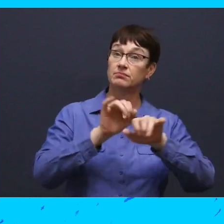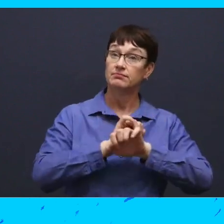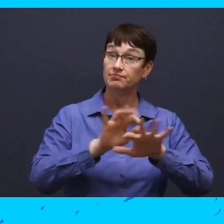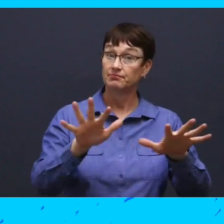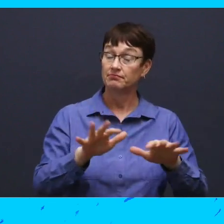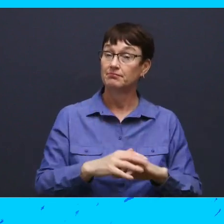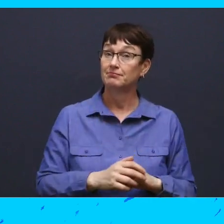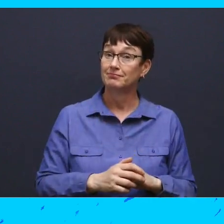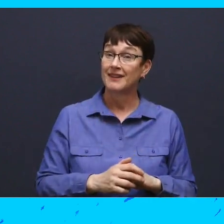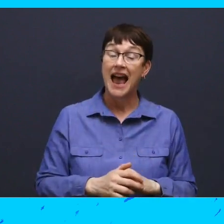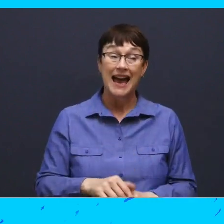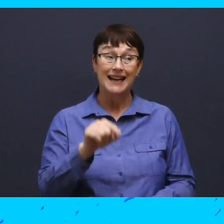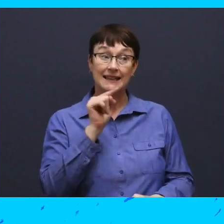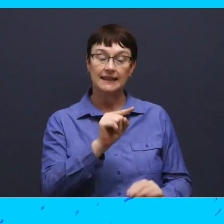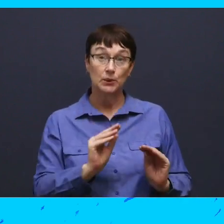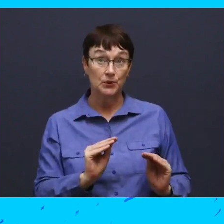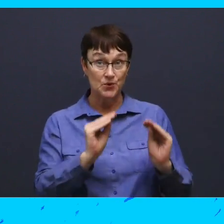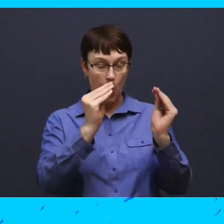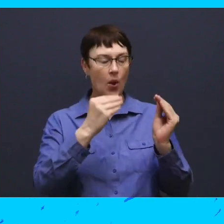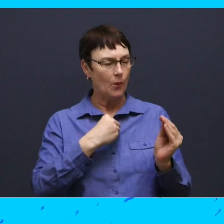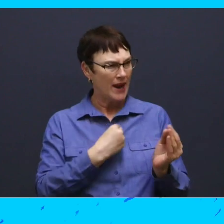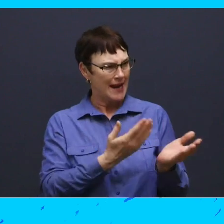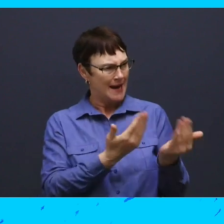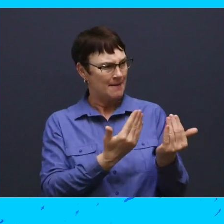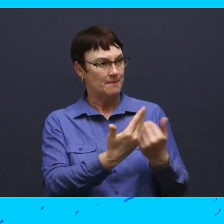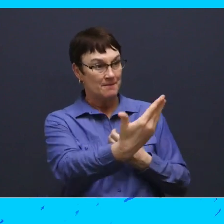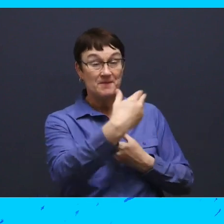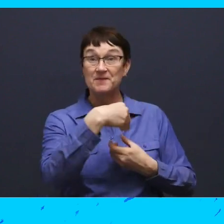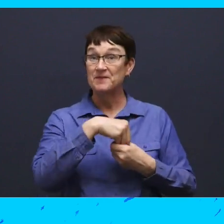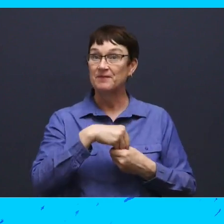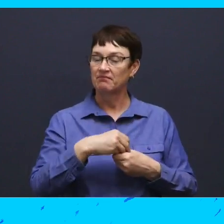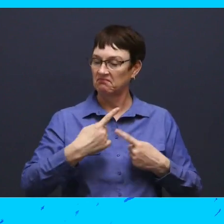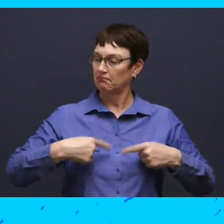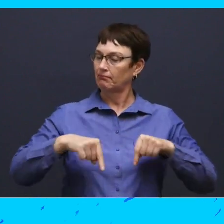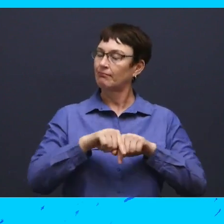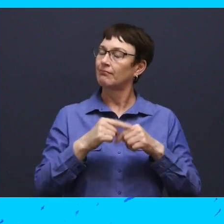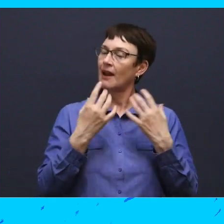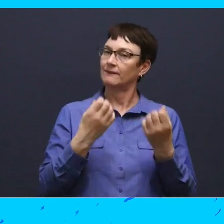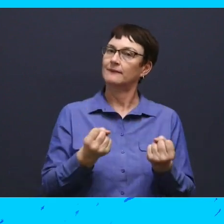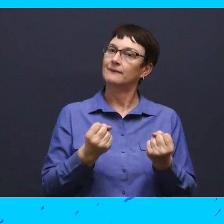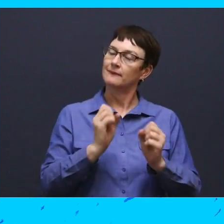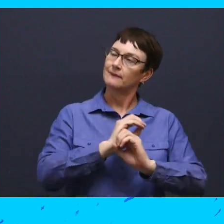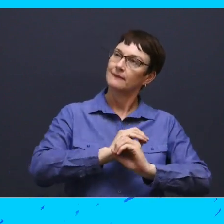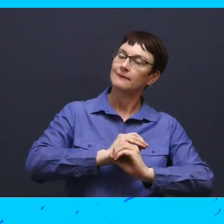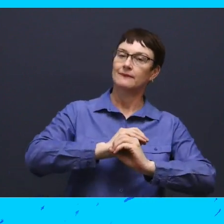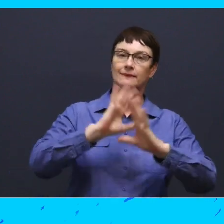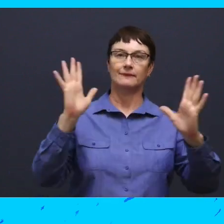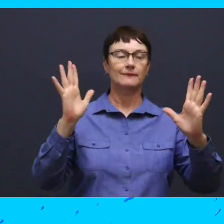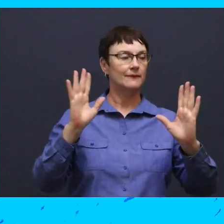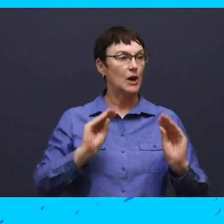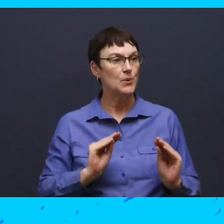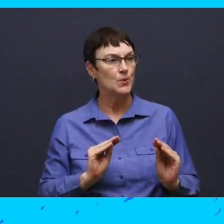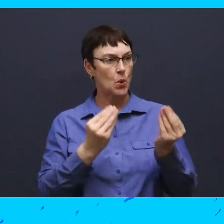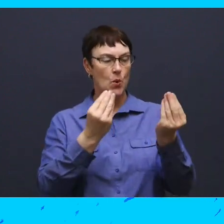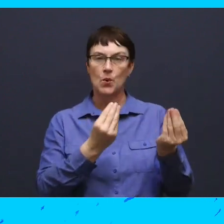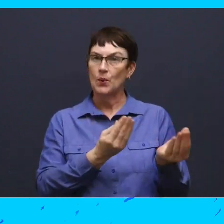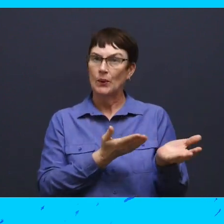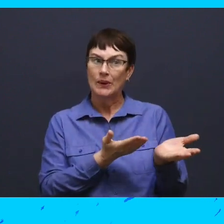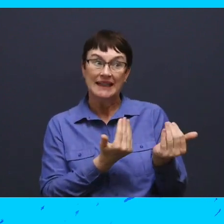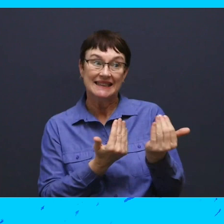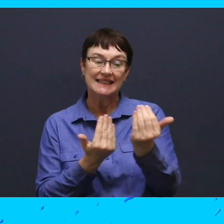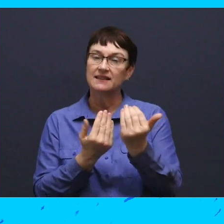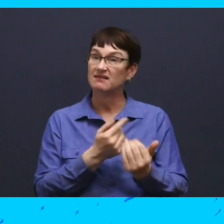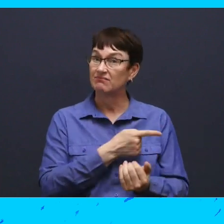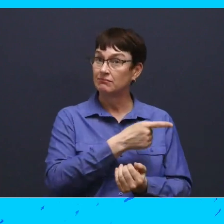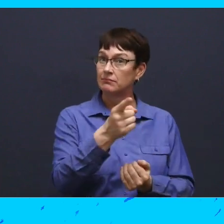Les conditions d'avortement devraient être discutées d'une façon plus ample et